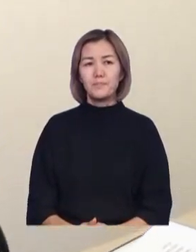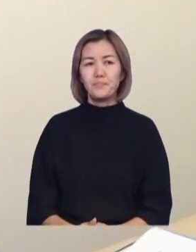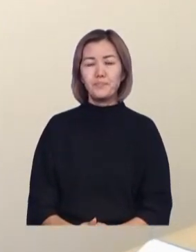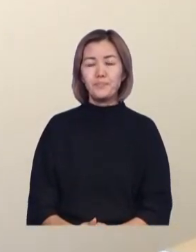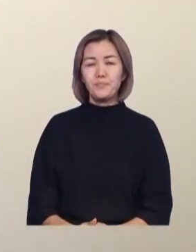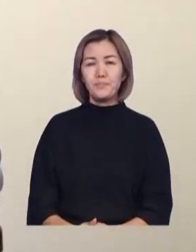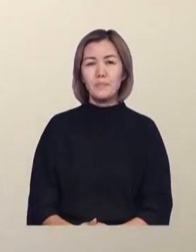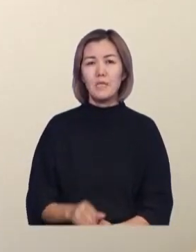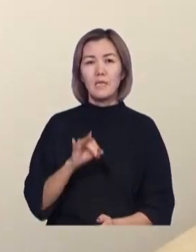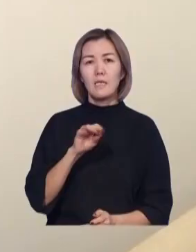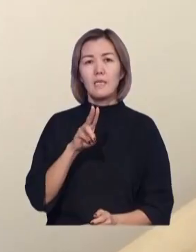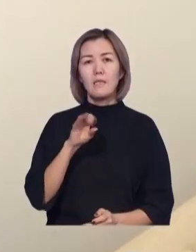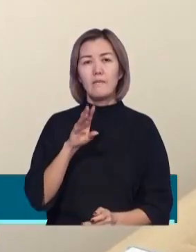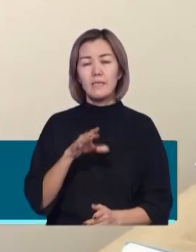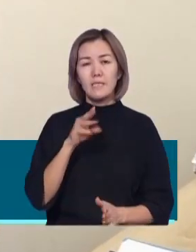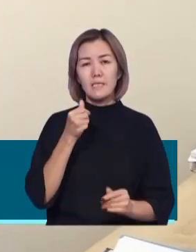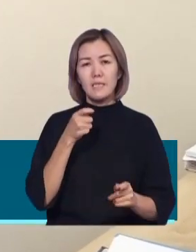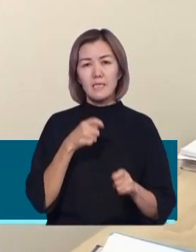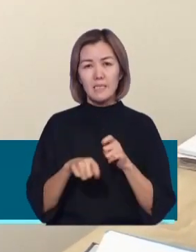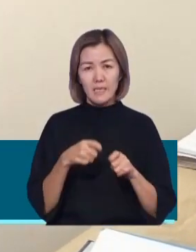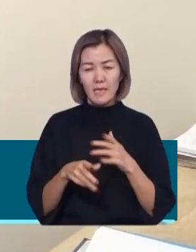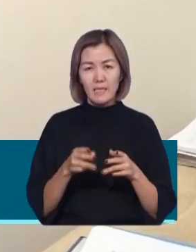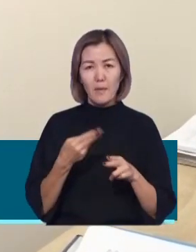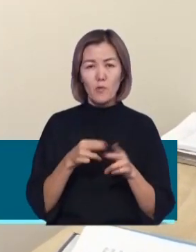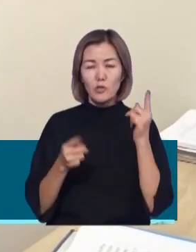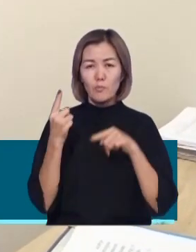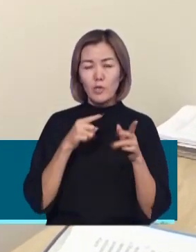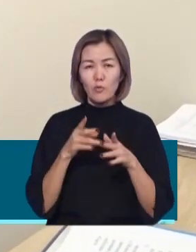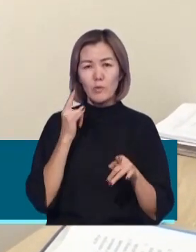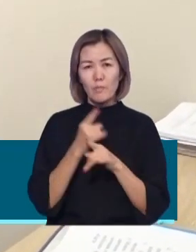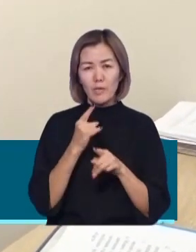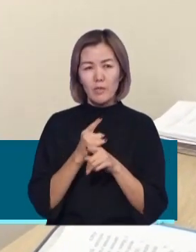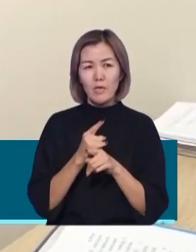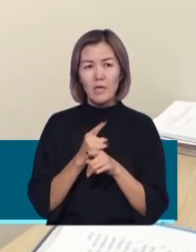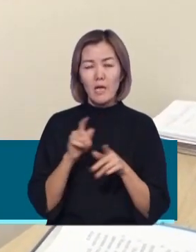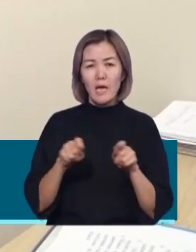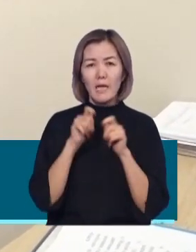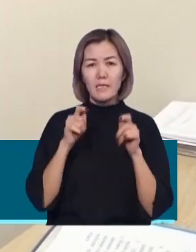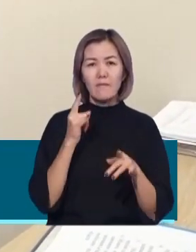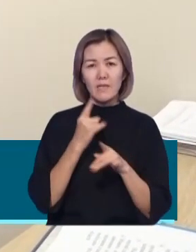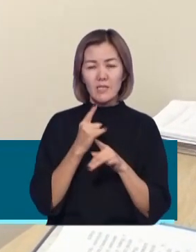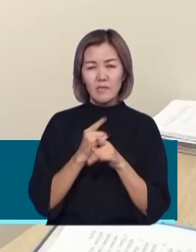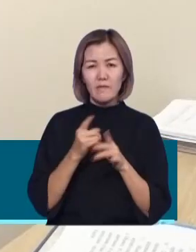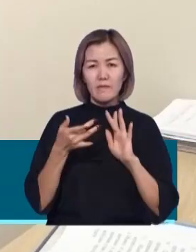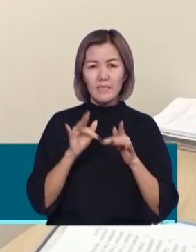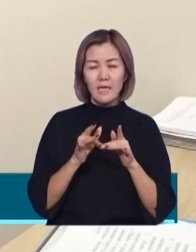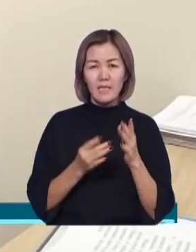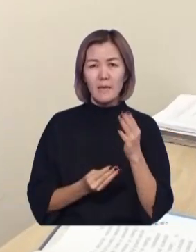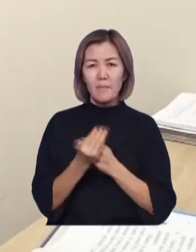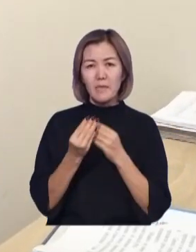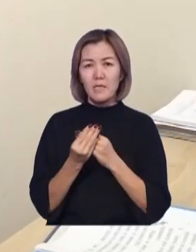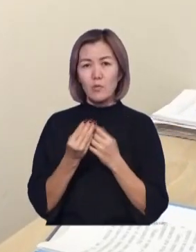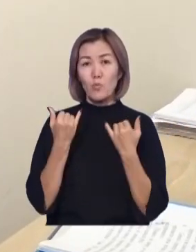безвозвратно инвестиции в настоящее время очень продуманная Уловка хакеры открывают лживый сайт Там показаны весьма